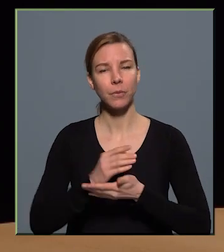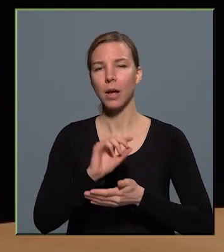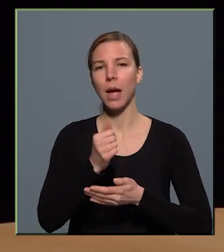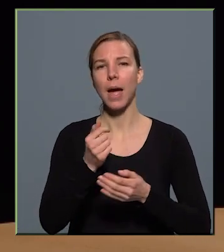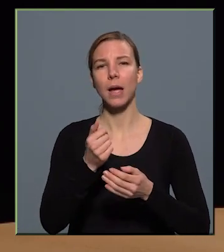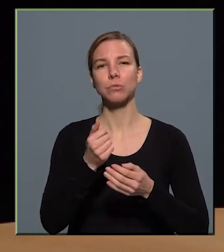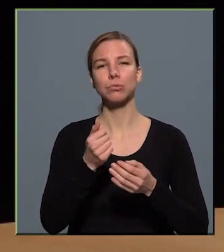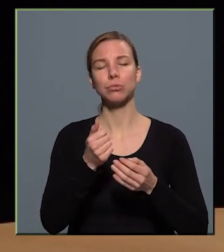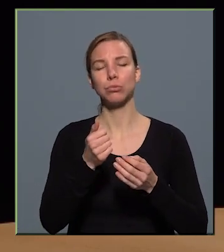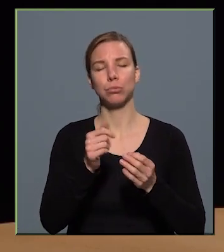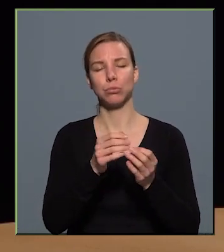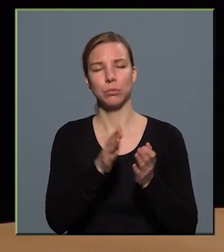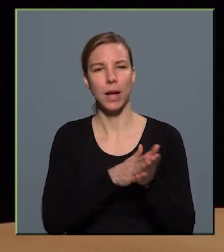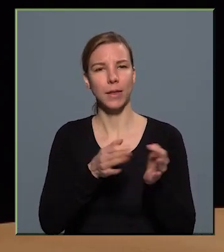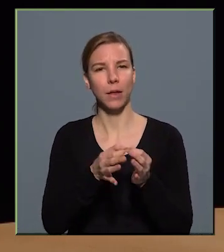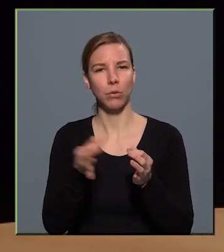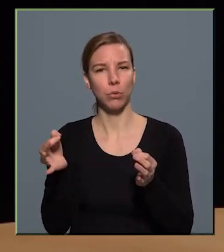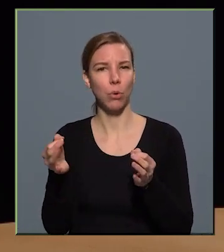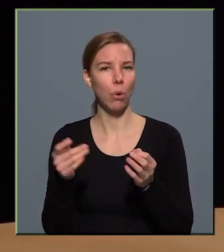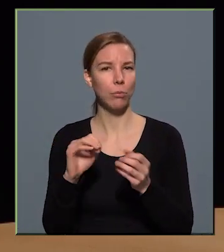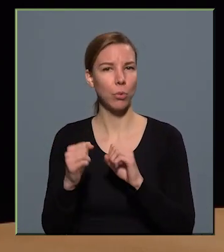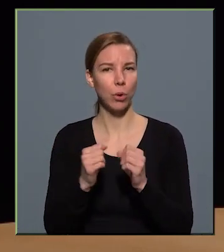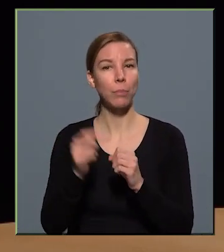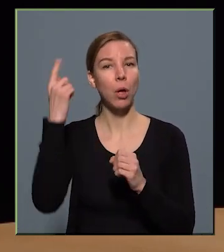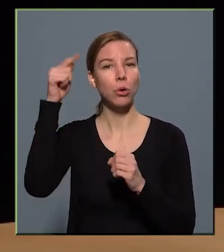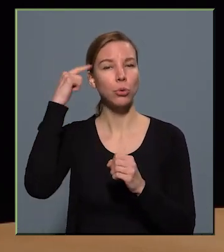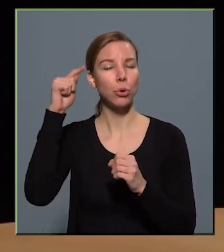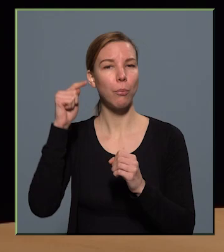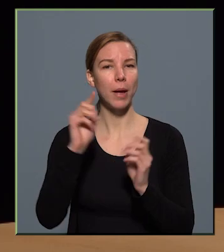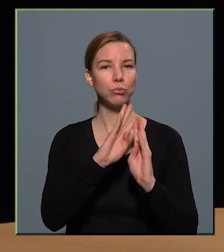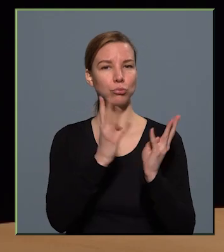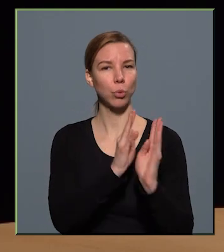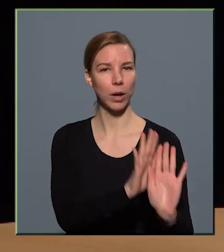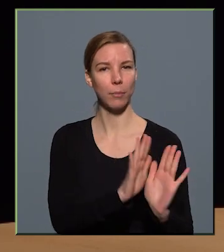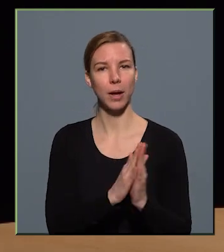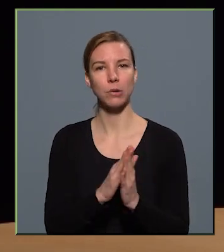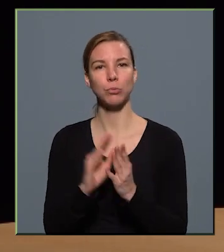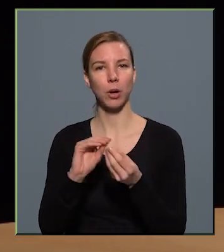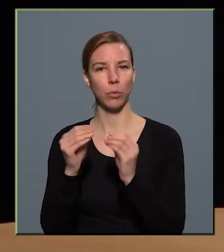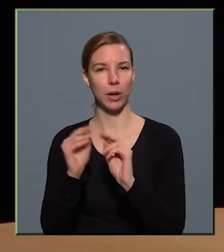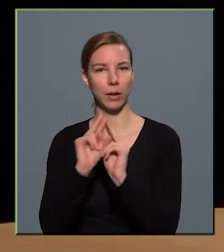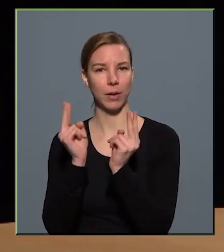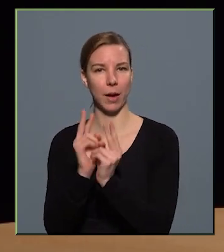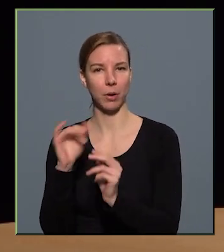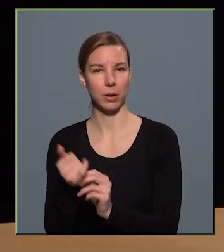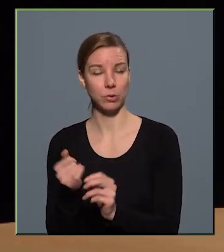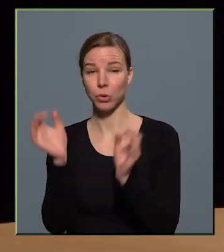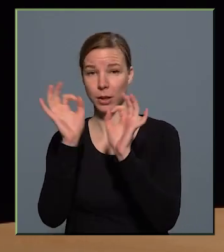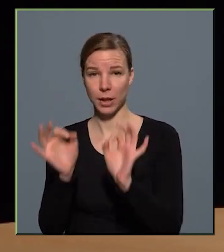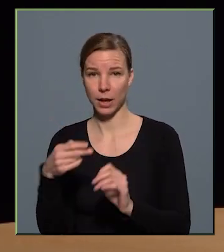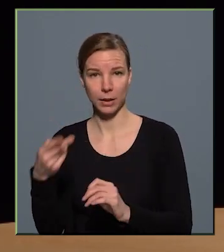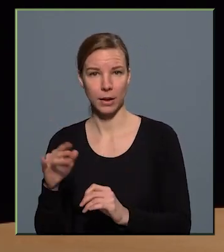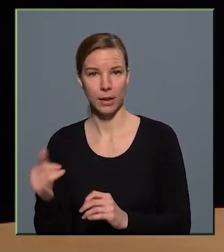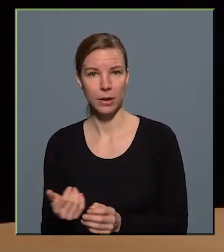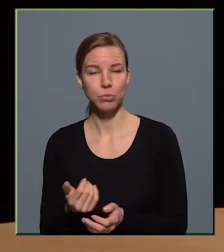kezdve elkezdett működni az, tudományos műhelyekben és az üzleti világban, is, tehát a céges oldalon is, hogy